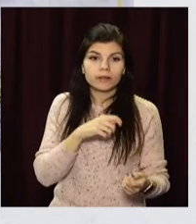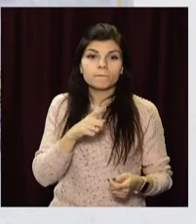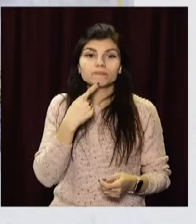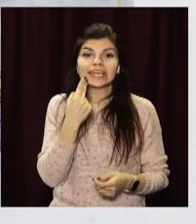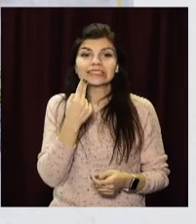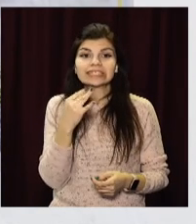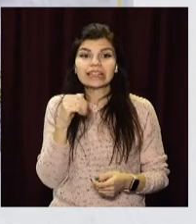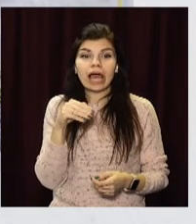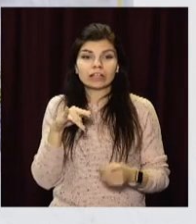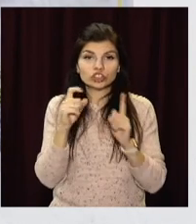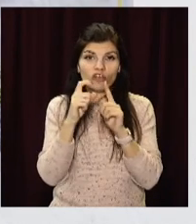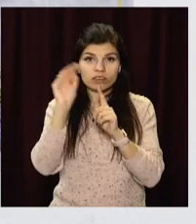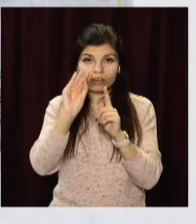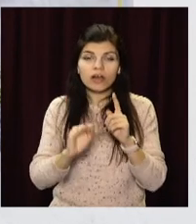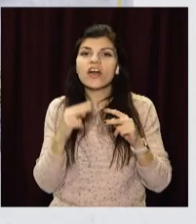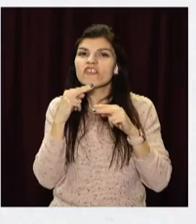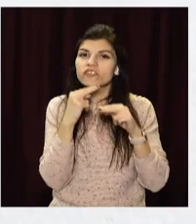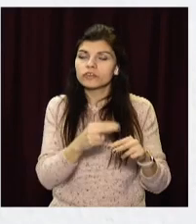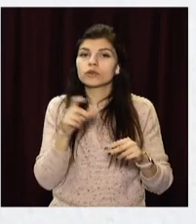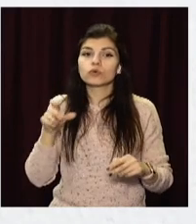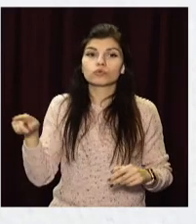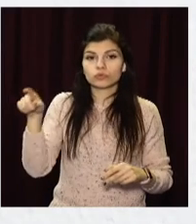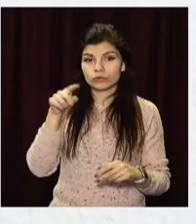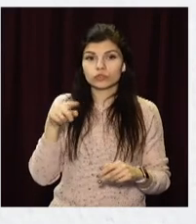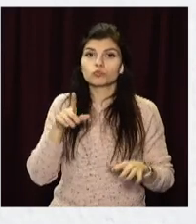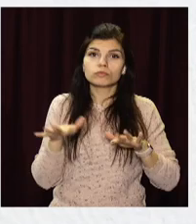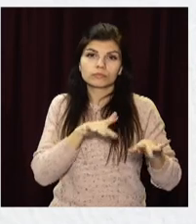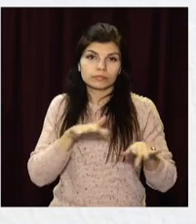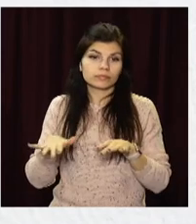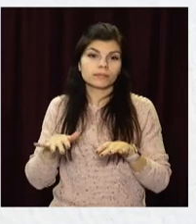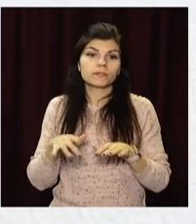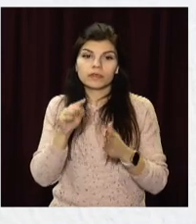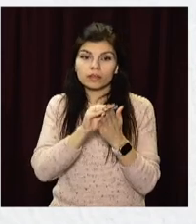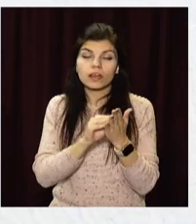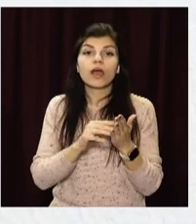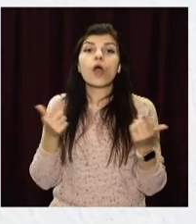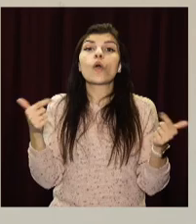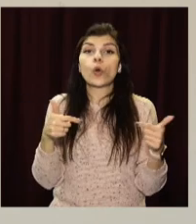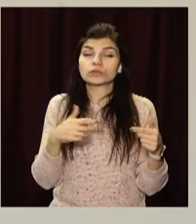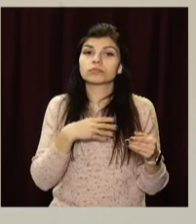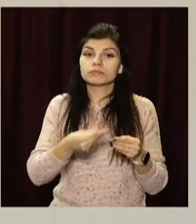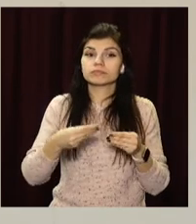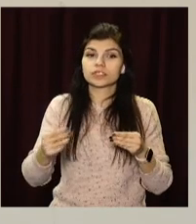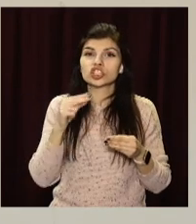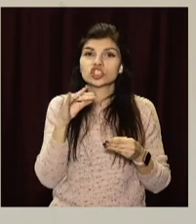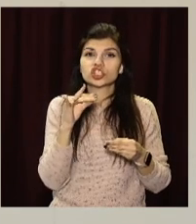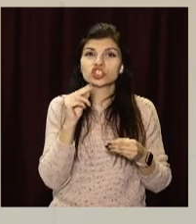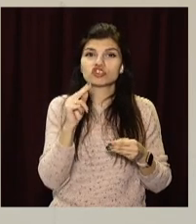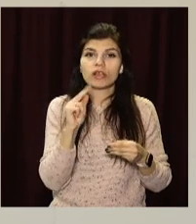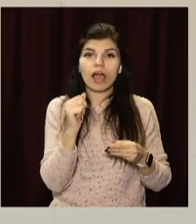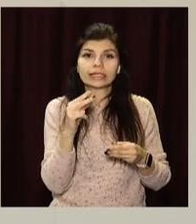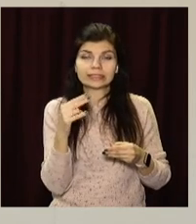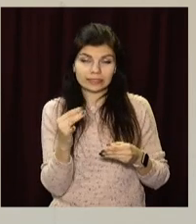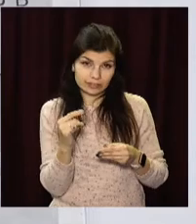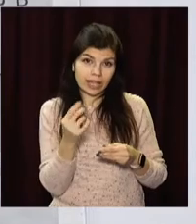на банкнотах прагне привернути увагу до переконань видатних українських діячів. На виставці гостям роздавали Чичкан гривні у